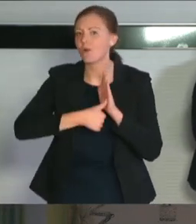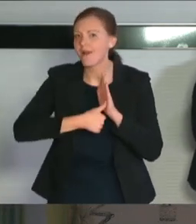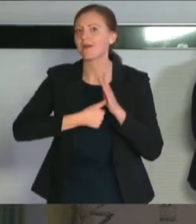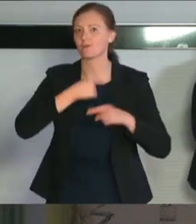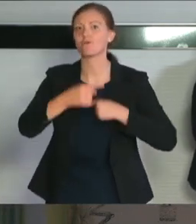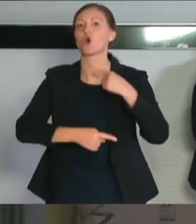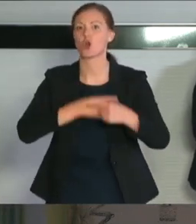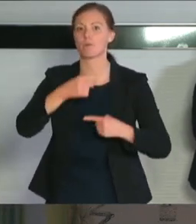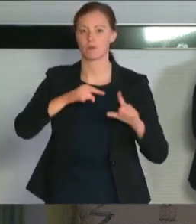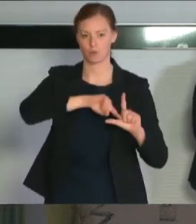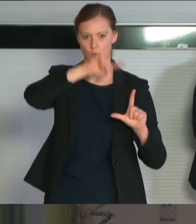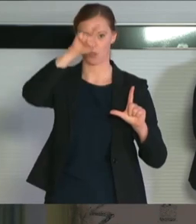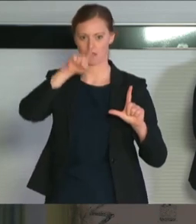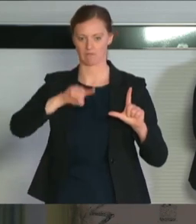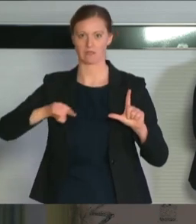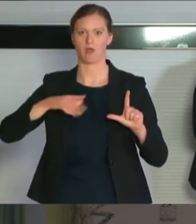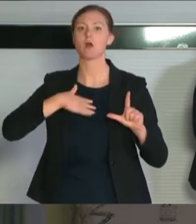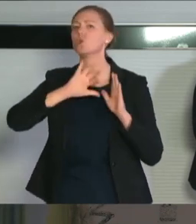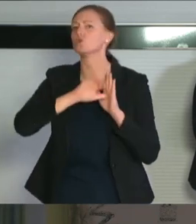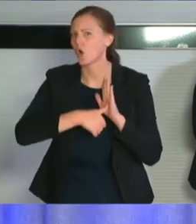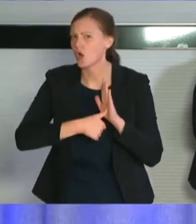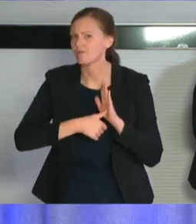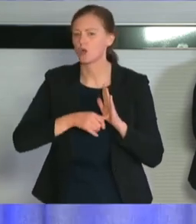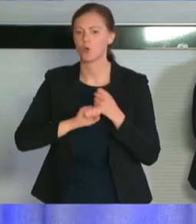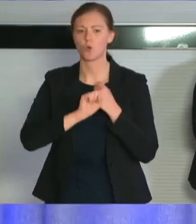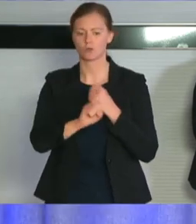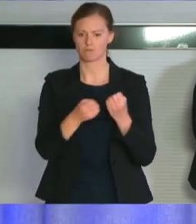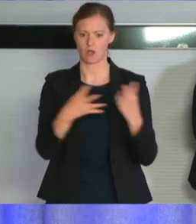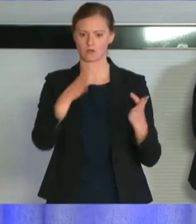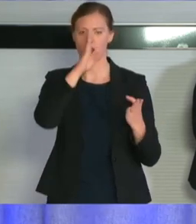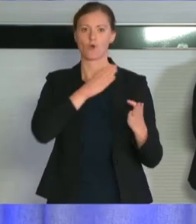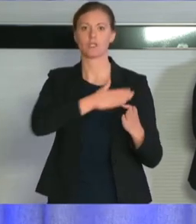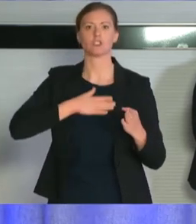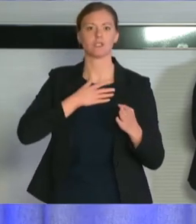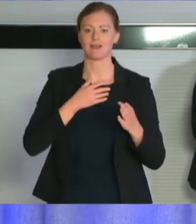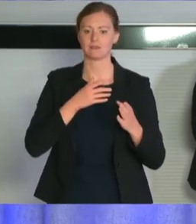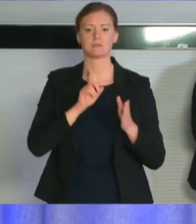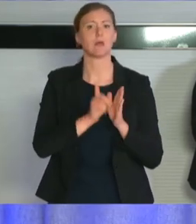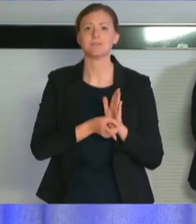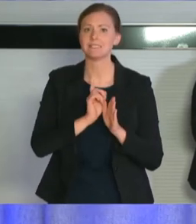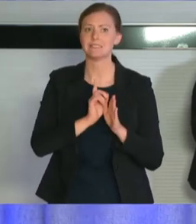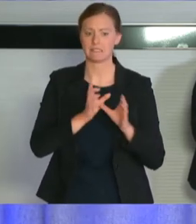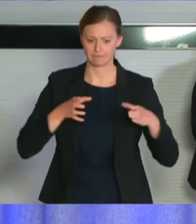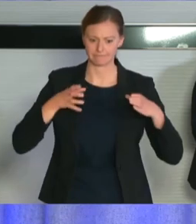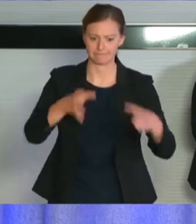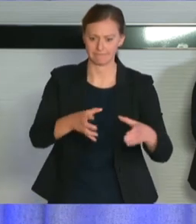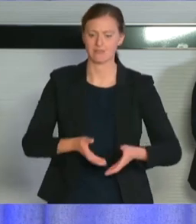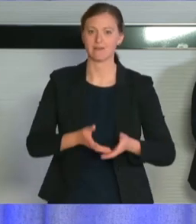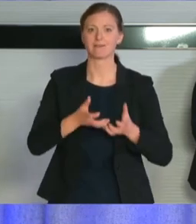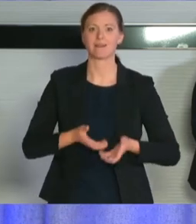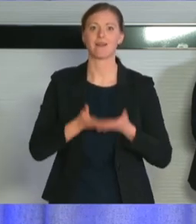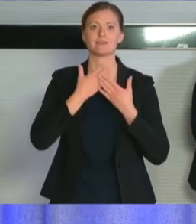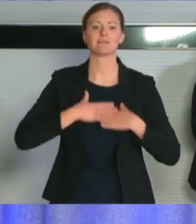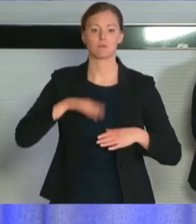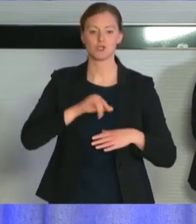å forsikre oss om at vi ikke får veldig mange alvorlig syke samtidig som trenger helsehjelp på sykehuset. Og akkurat når